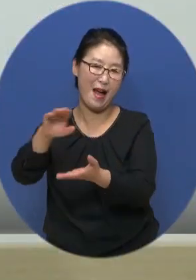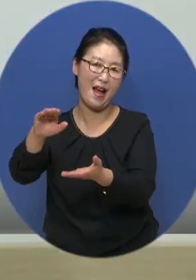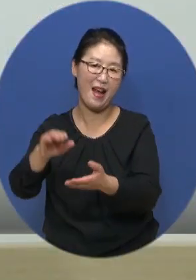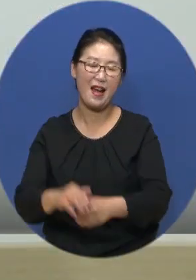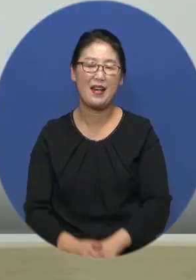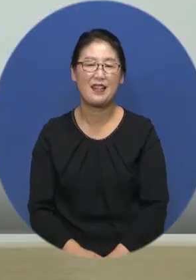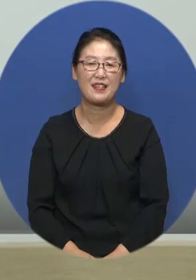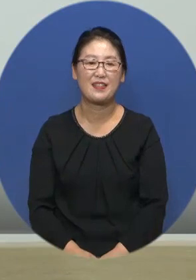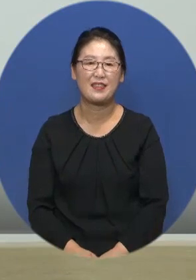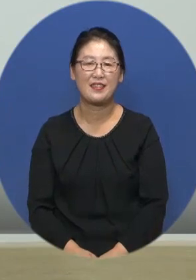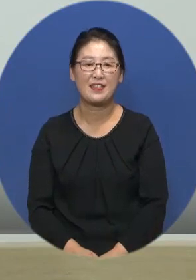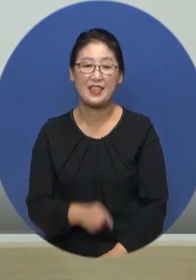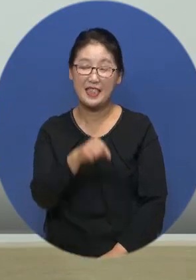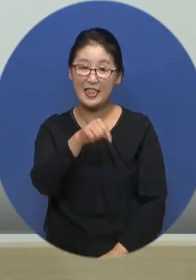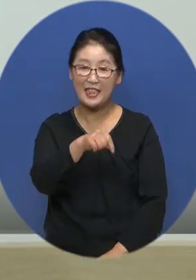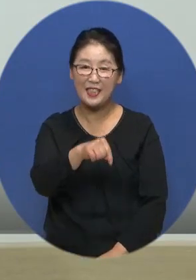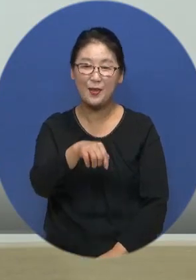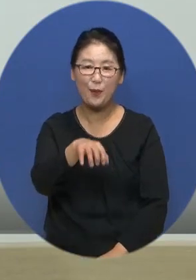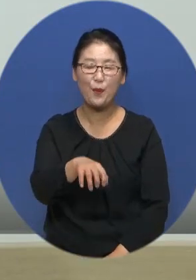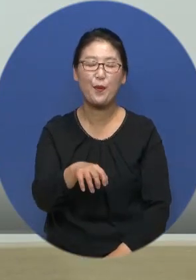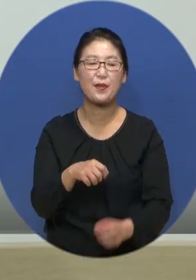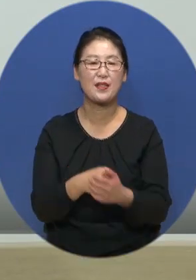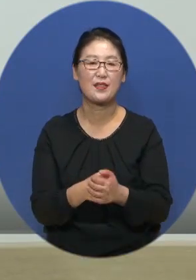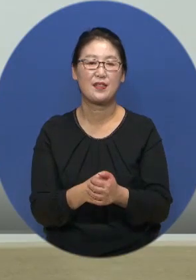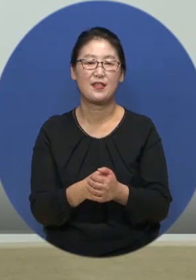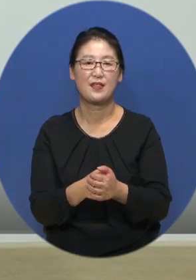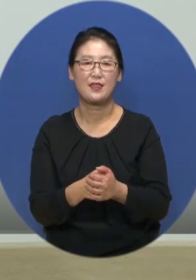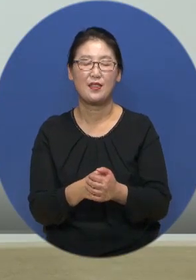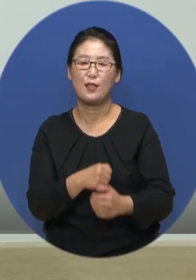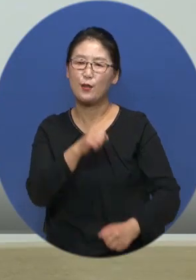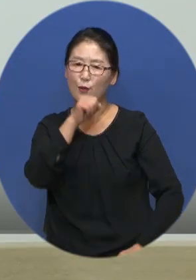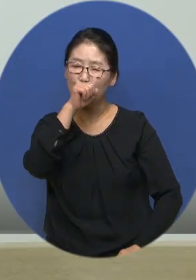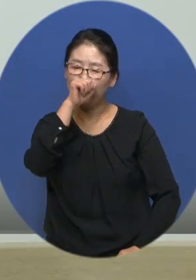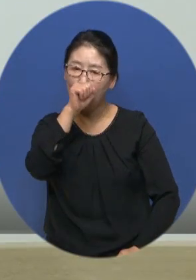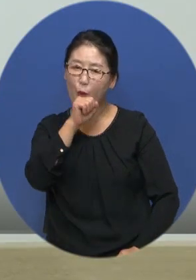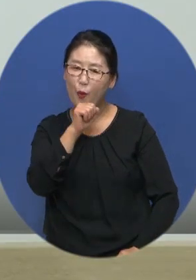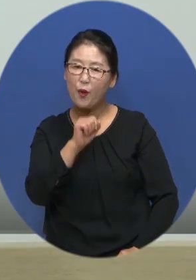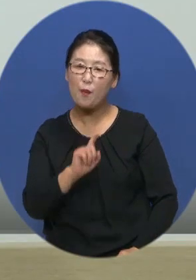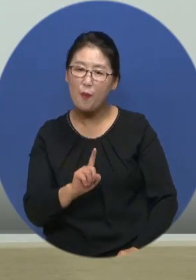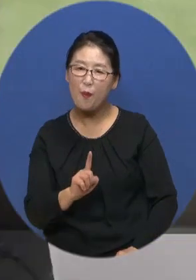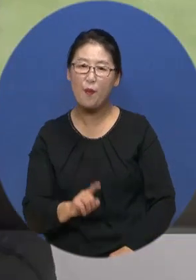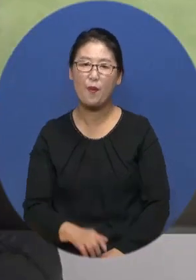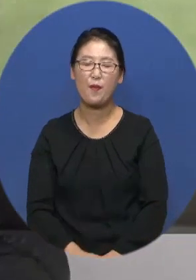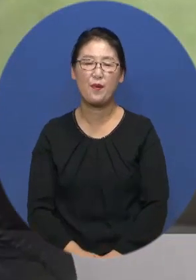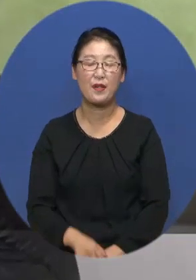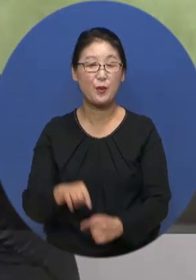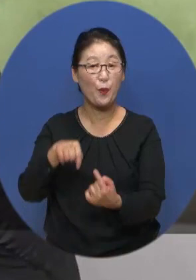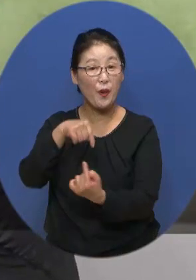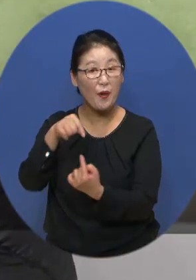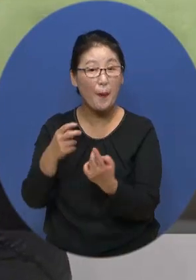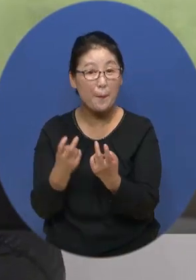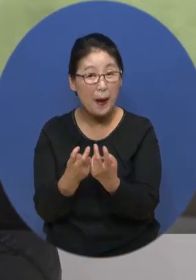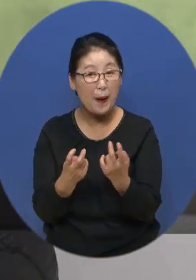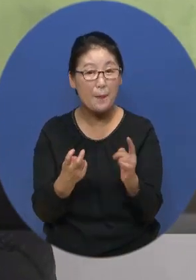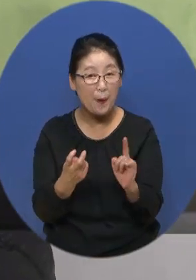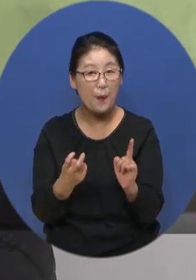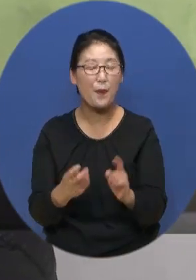그러면은 레그랜드만의 장점과 특별한 경영 방침은 무엇인가요? 우리는